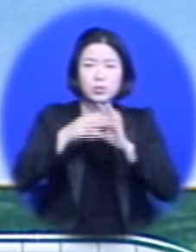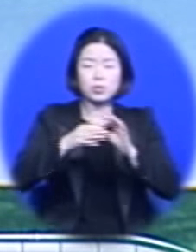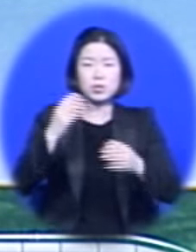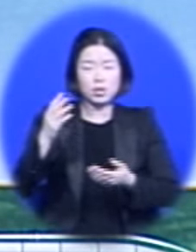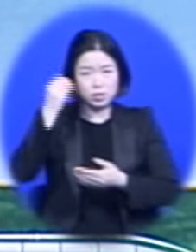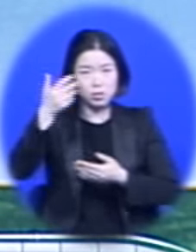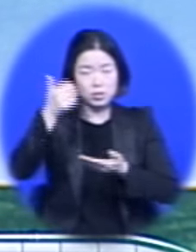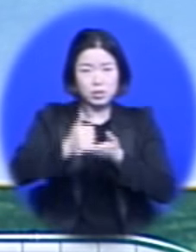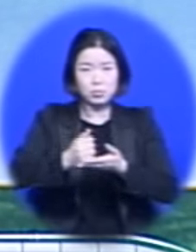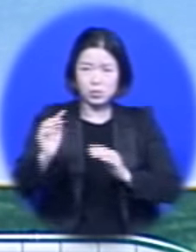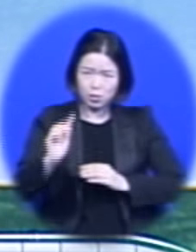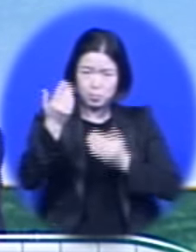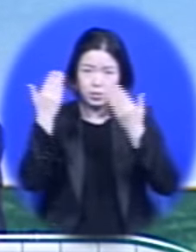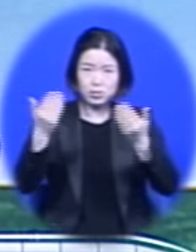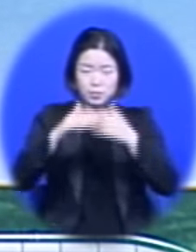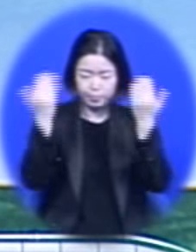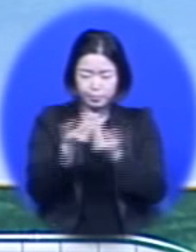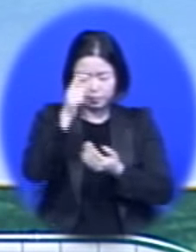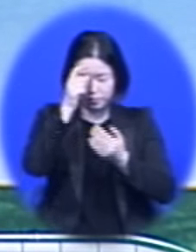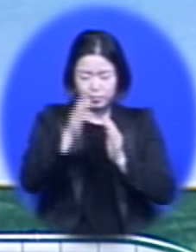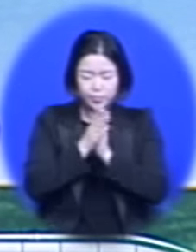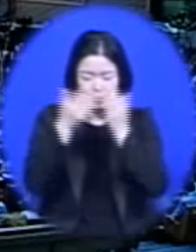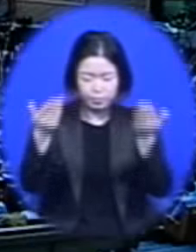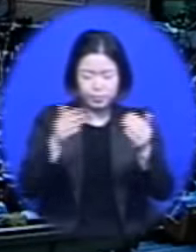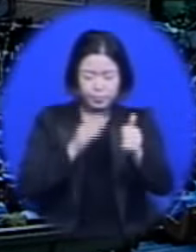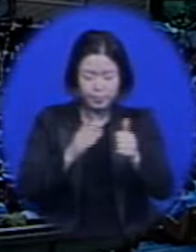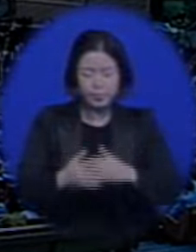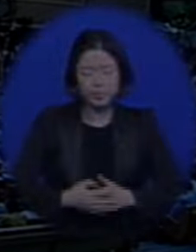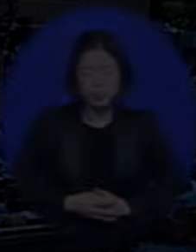높여드리시기 바랍니다. 다 같이 통성으로 기도하겠습니다. 은혜와 사랑에 충만하신 아버지 하나님.